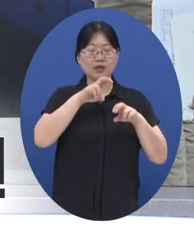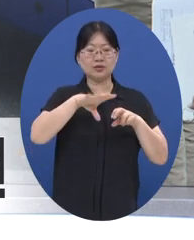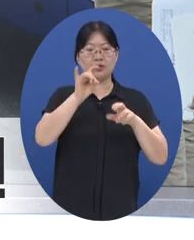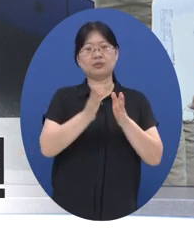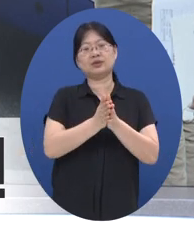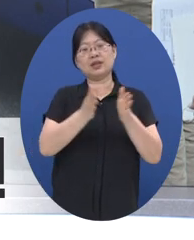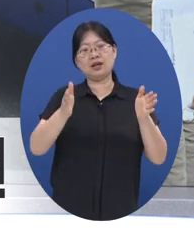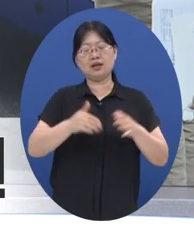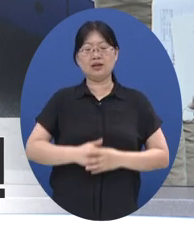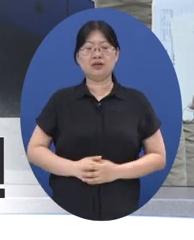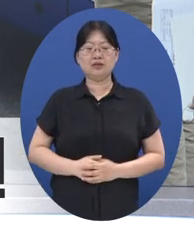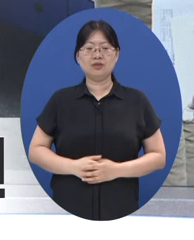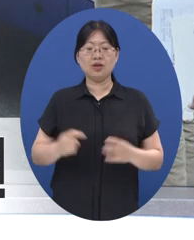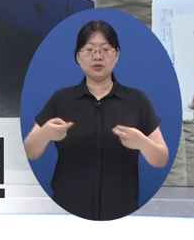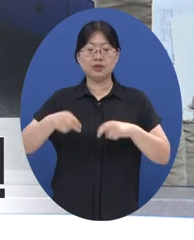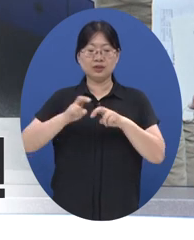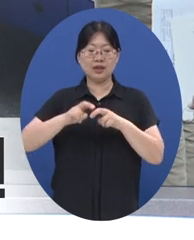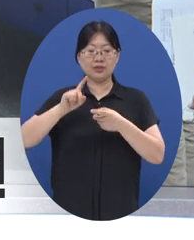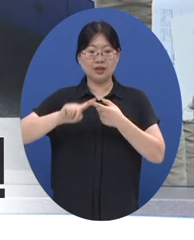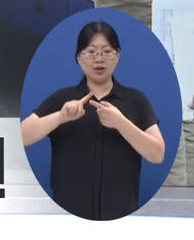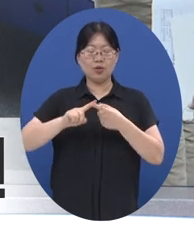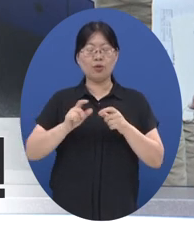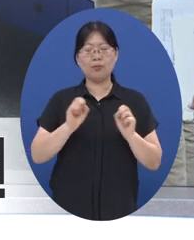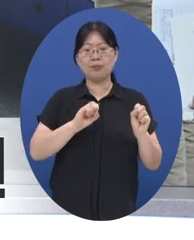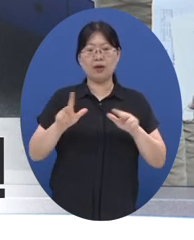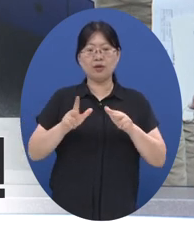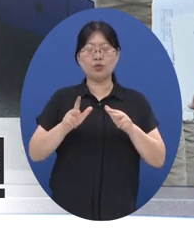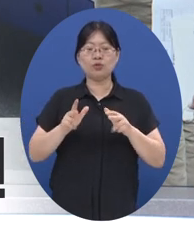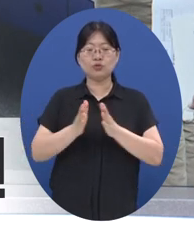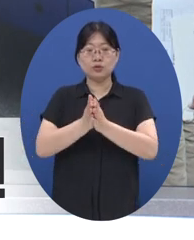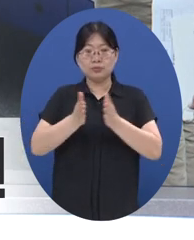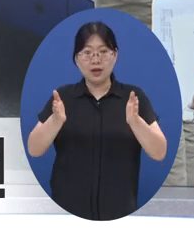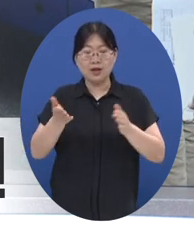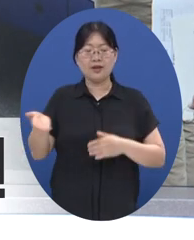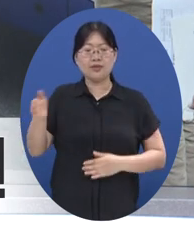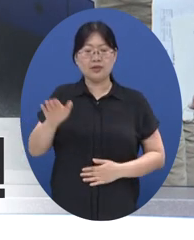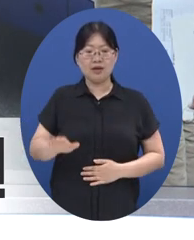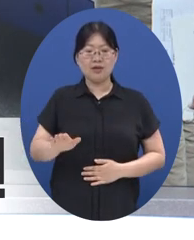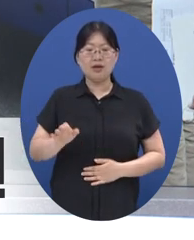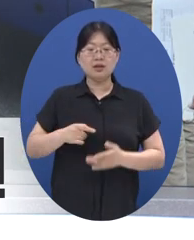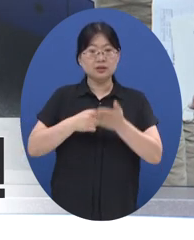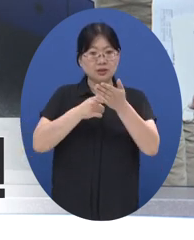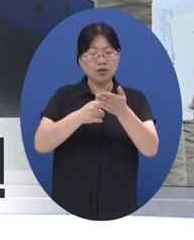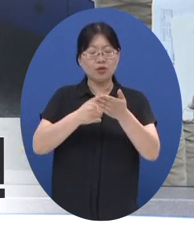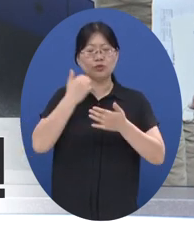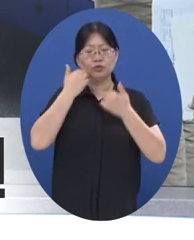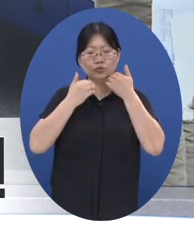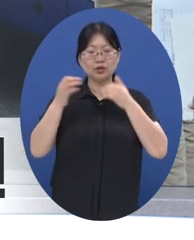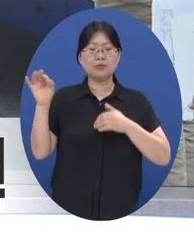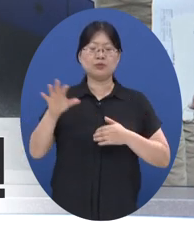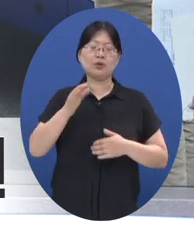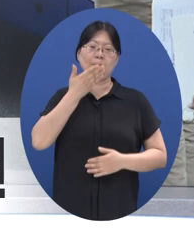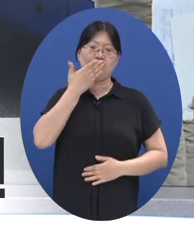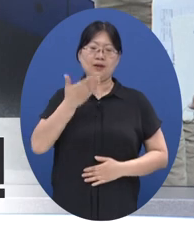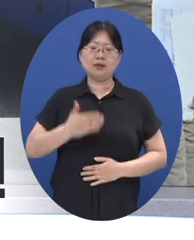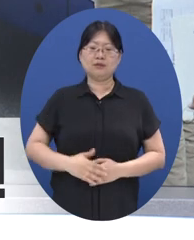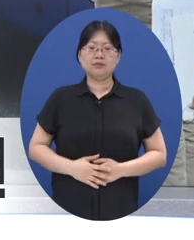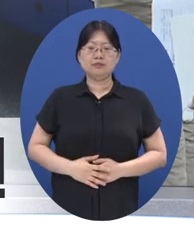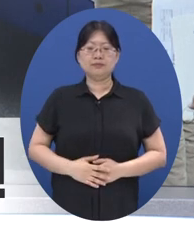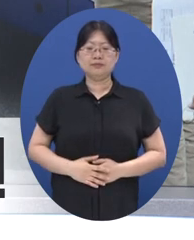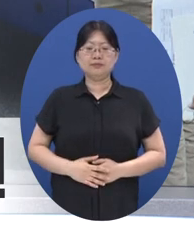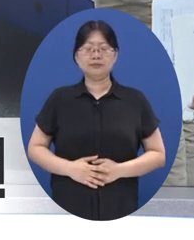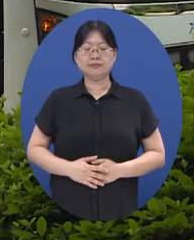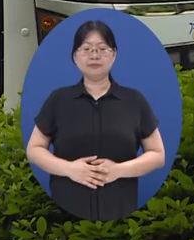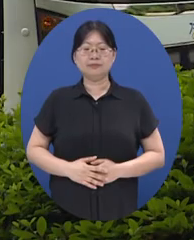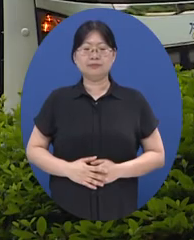운행을 시작했습니다. 휠체어 탄 채로 바로 떠날 수 있는데 신청만 하면 누구나 무료로 이용할 수 있습니다. 한선지 기자입니다.